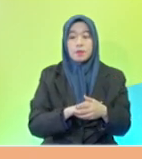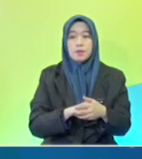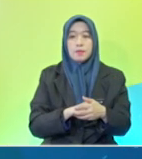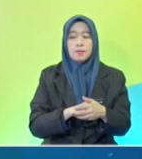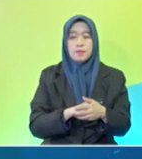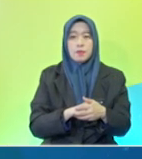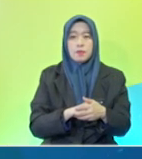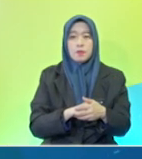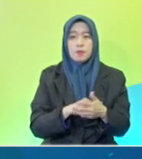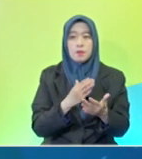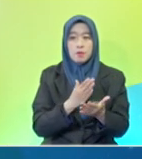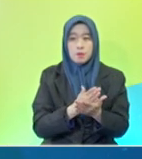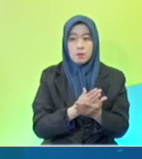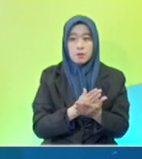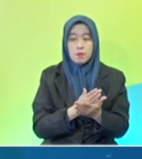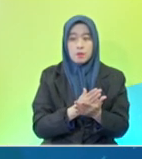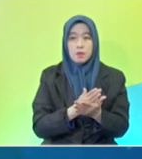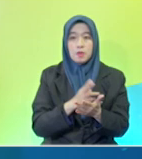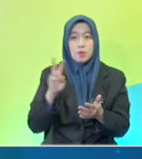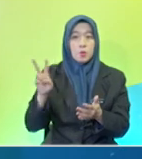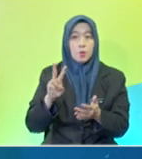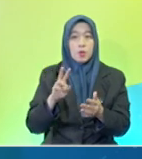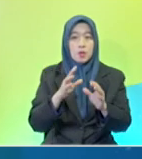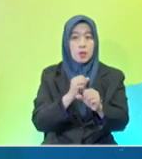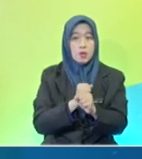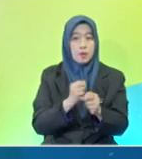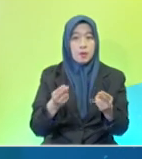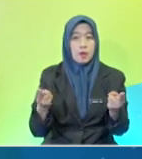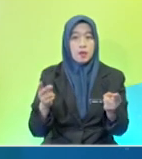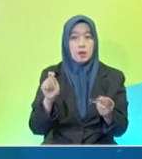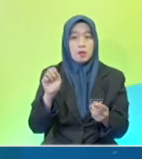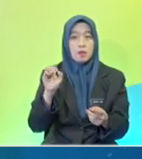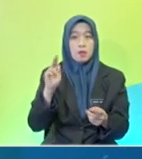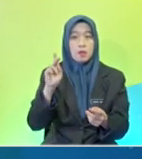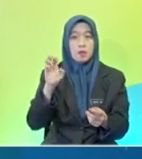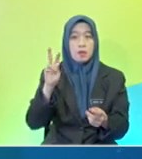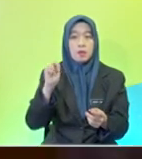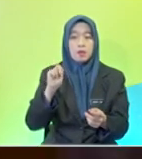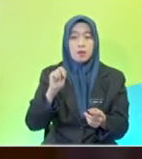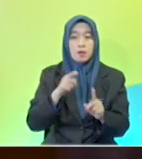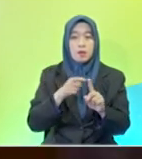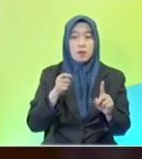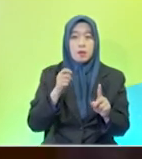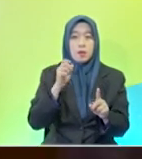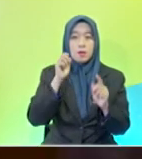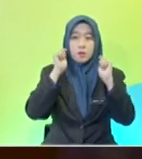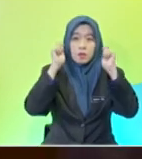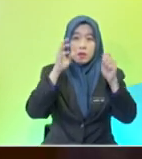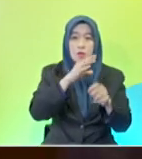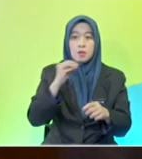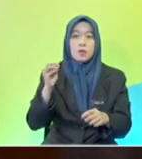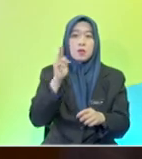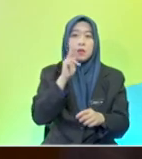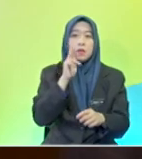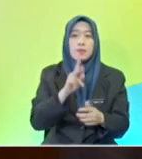Okay, sadaqallahul azim. Kedua ni layak mendapat token daripada Ustazah Rahmawati dan juga kakak Syafiqah. Okey, okay, baiklah,